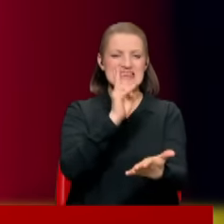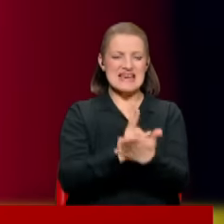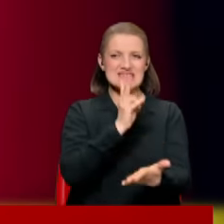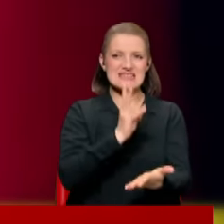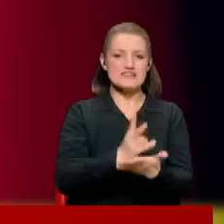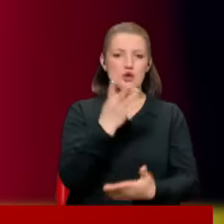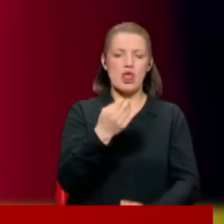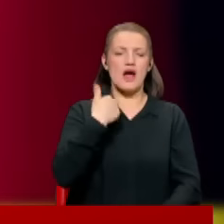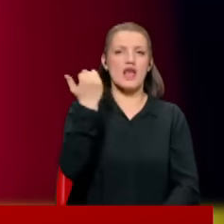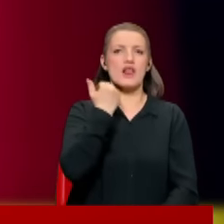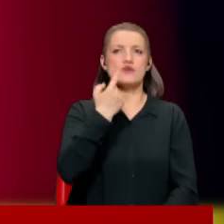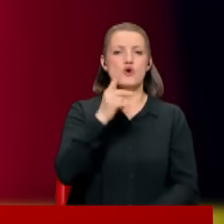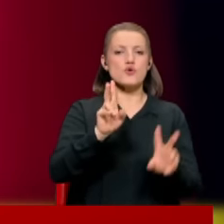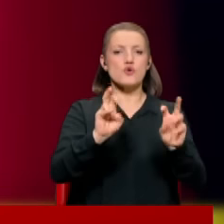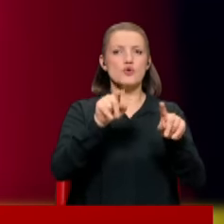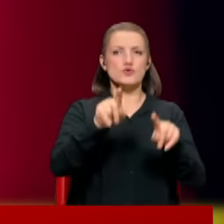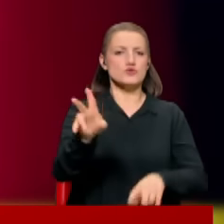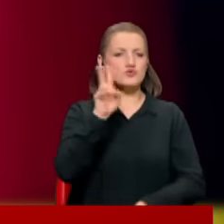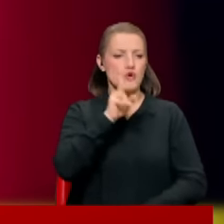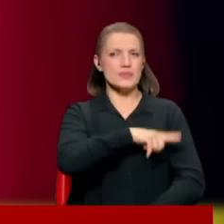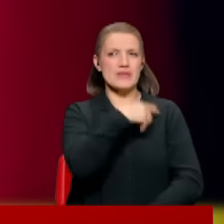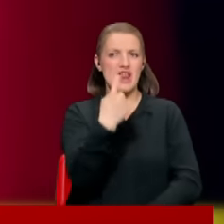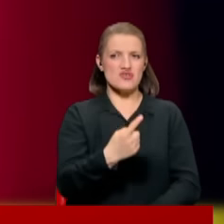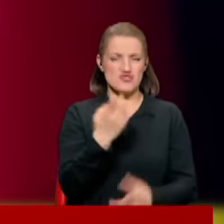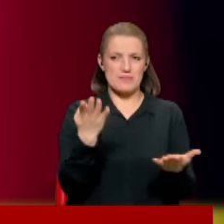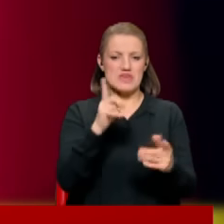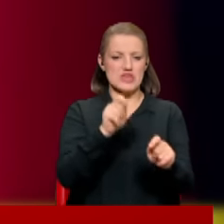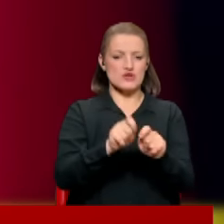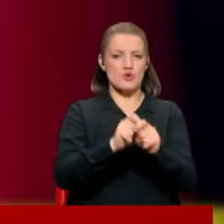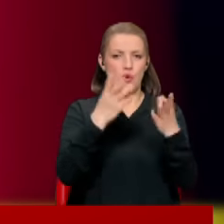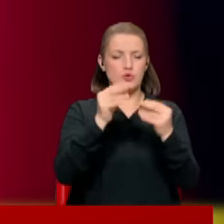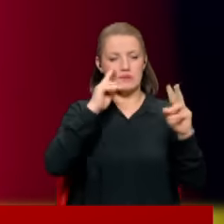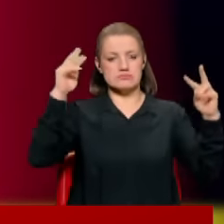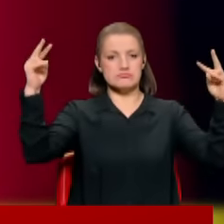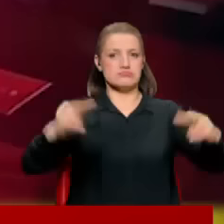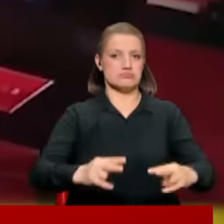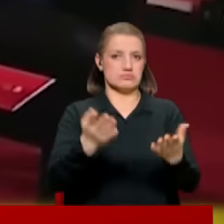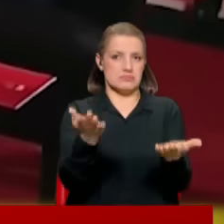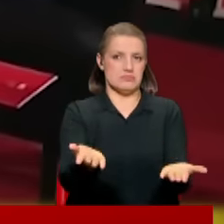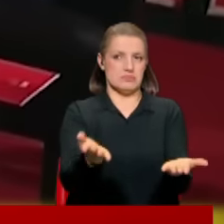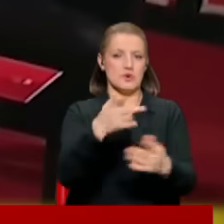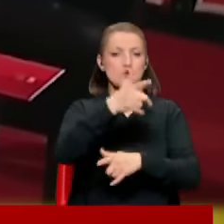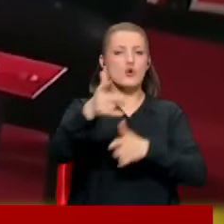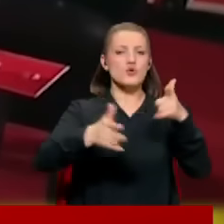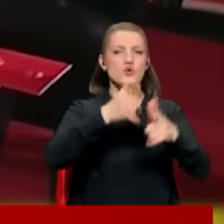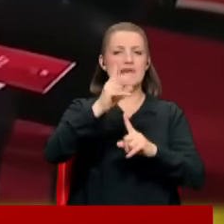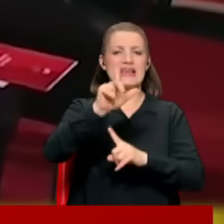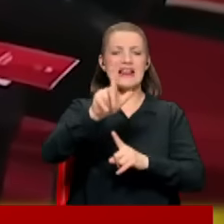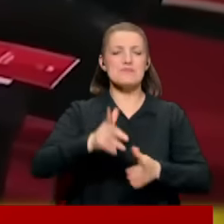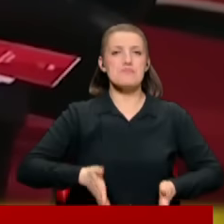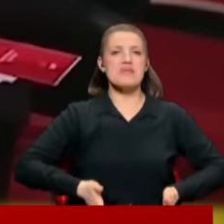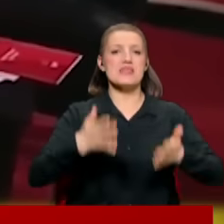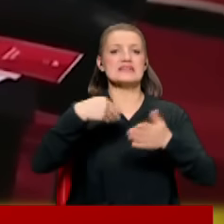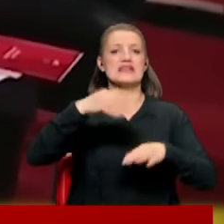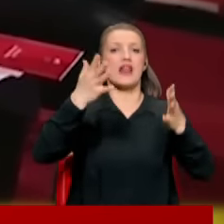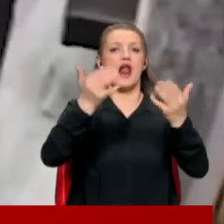de yalanlıyoruz. Mevzunun zaten son derece meşru bir iş olduğunu herkesin göz önünde görülüyor. Görüntünün il binası satın alması